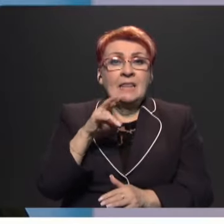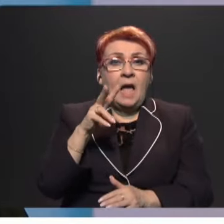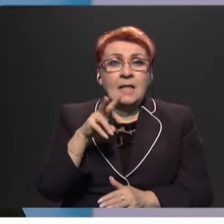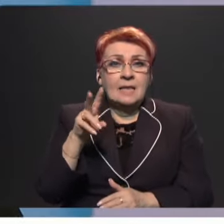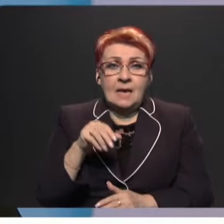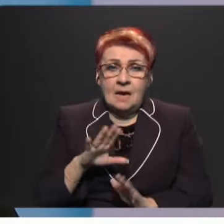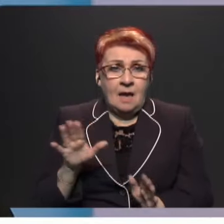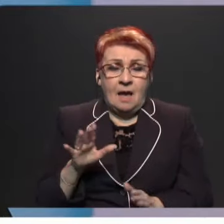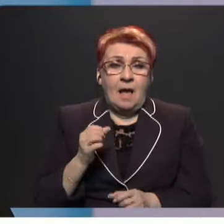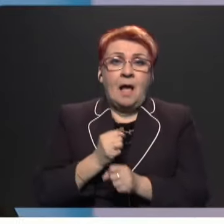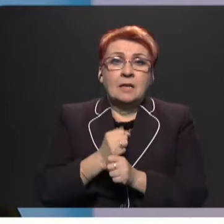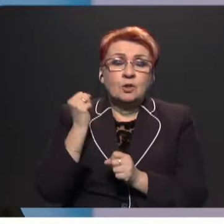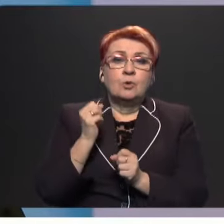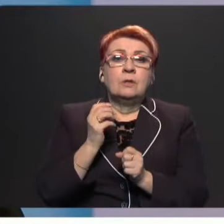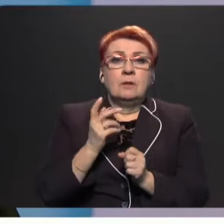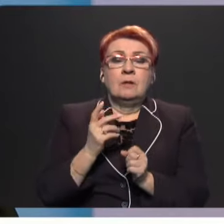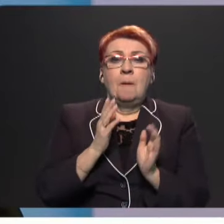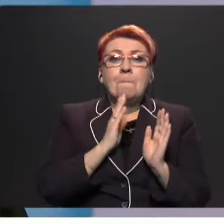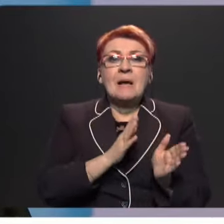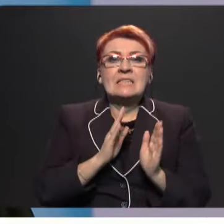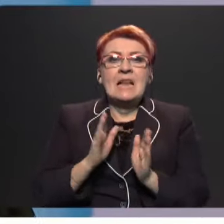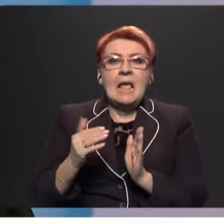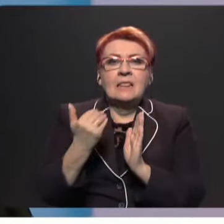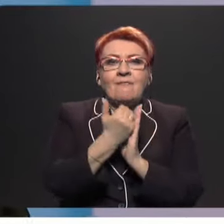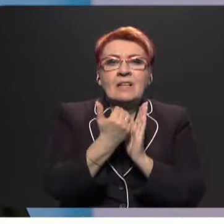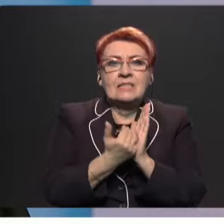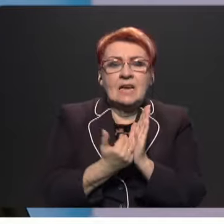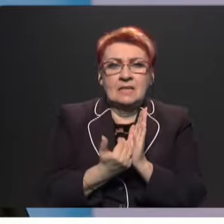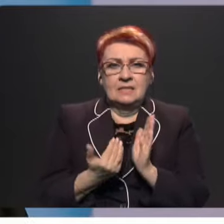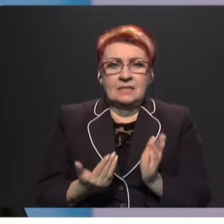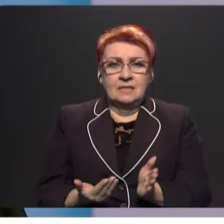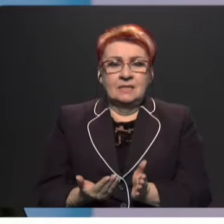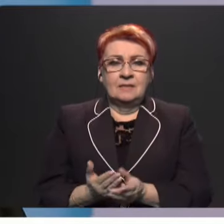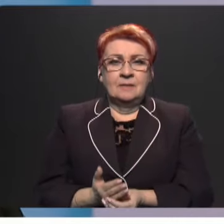не в какой-то строгой последовательности